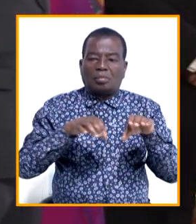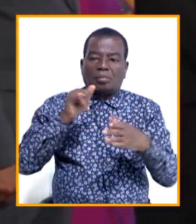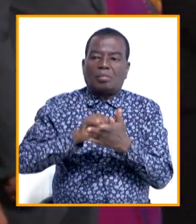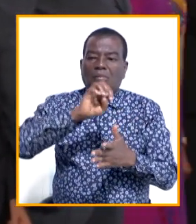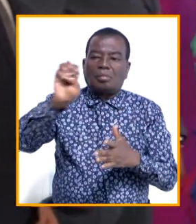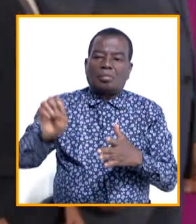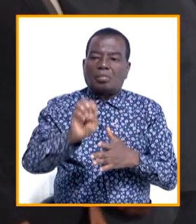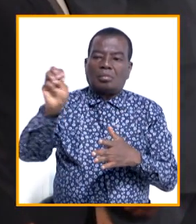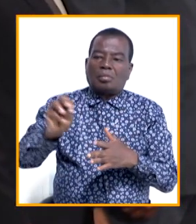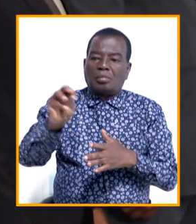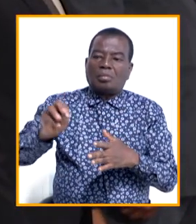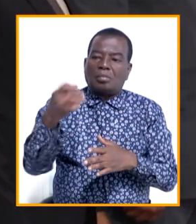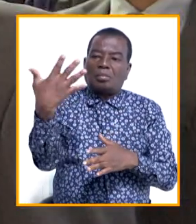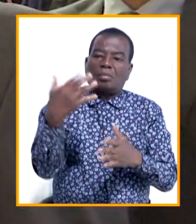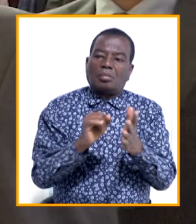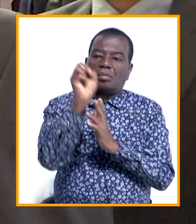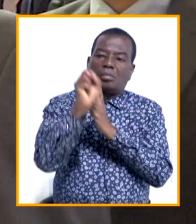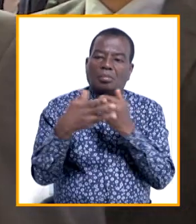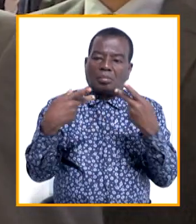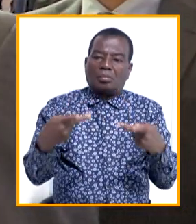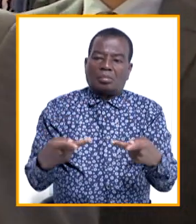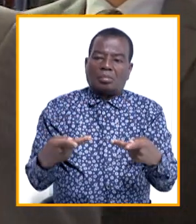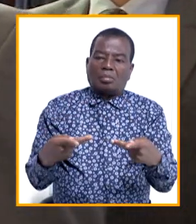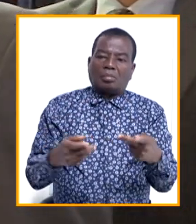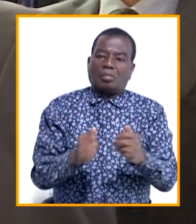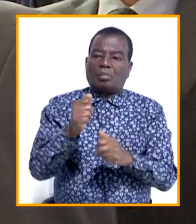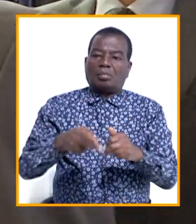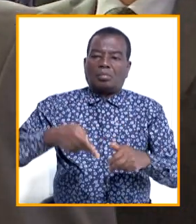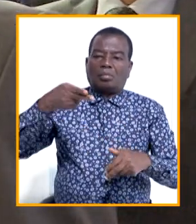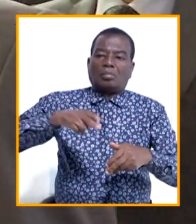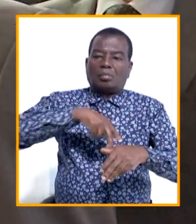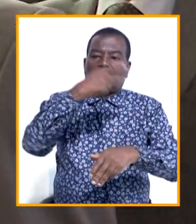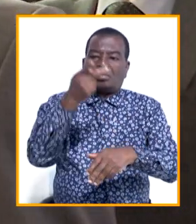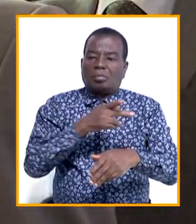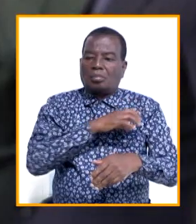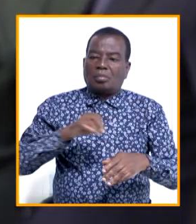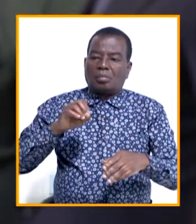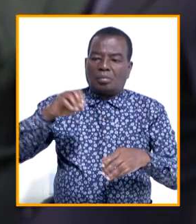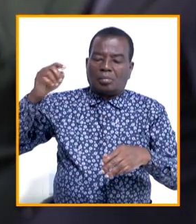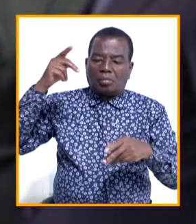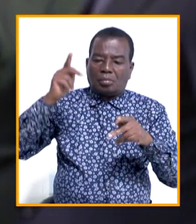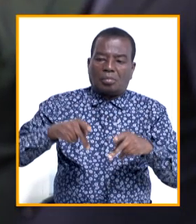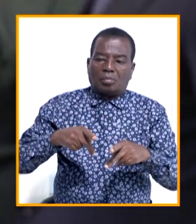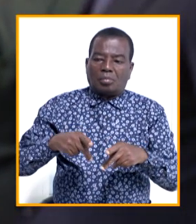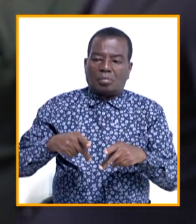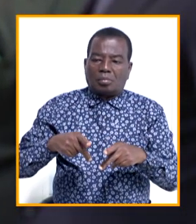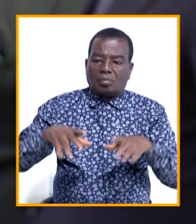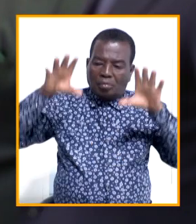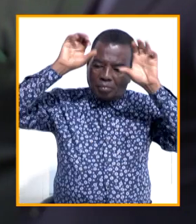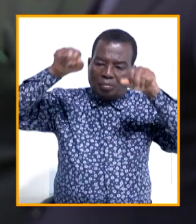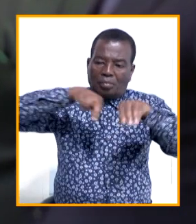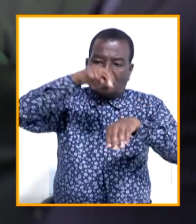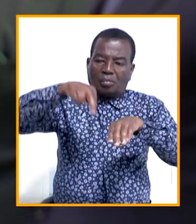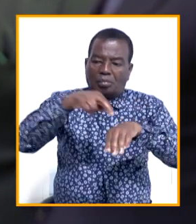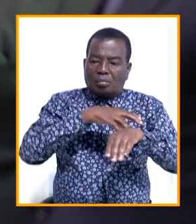5 septembre au palais présidentiel en présence des plus hautes personnalités de l'État au premier rang desquels le président de la